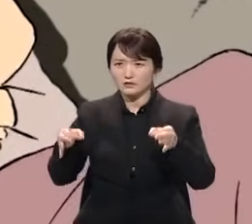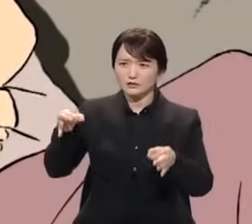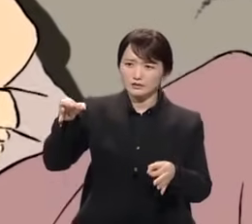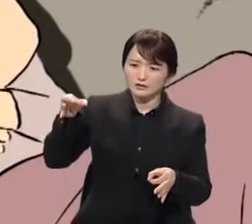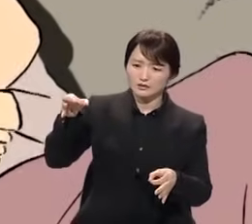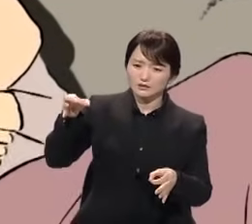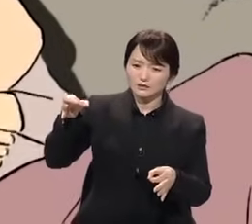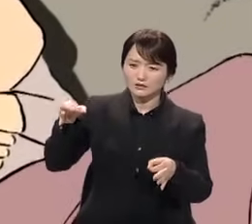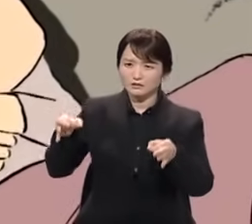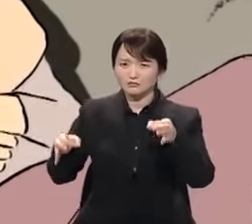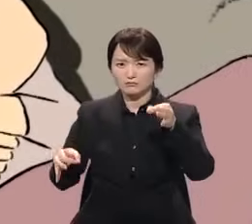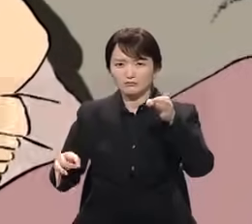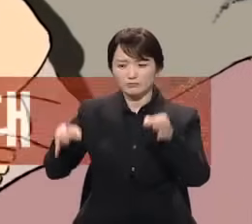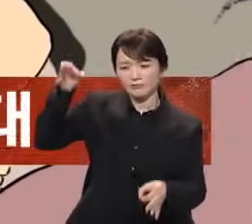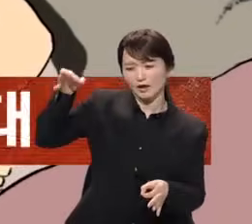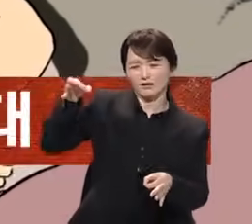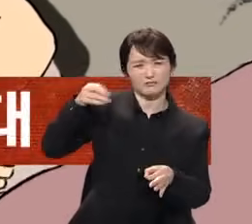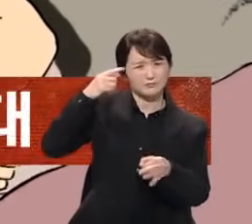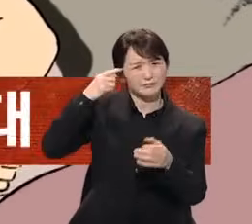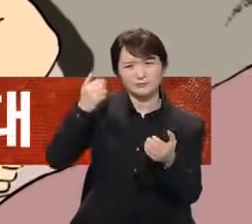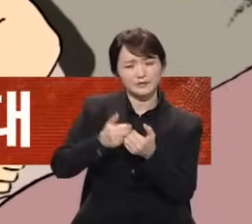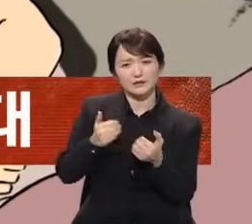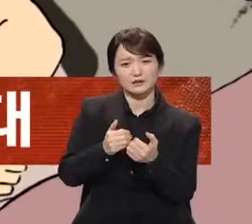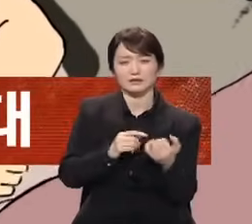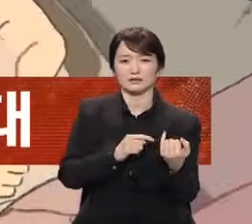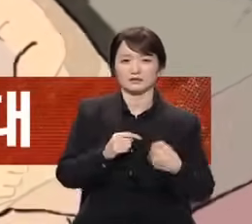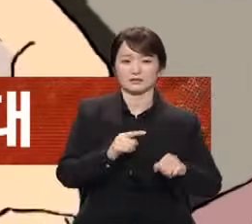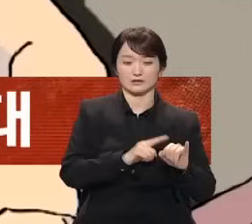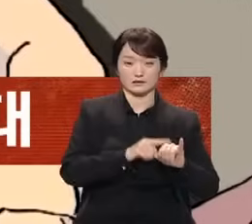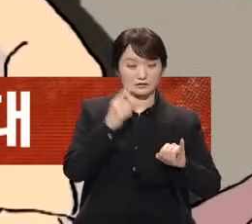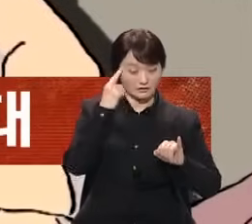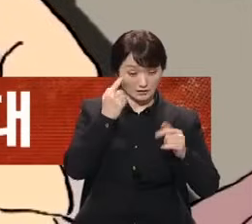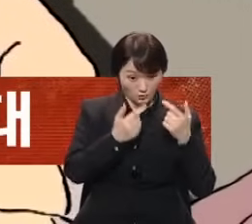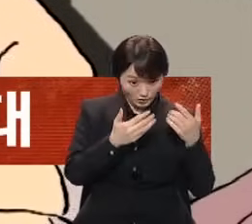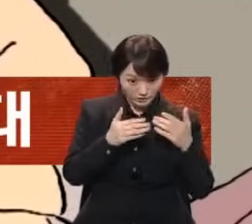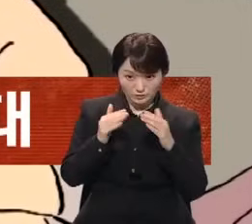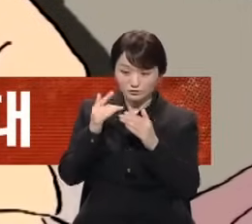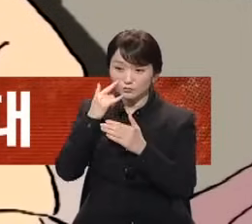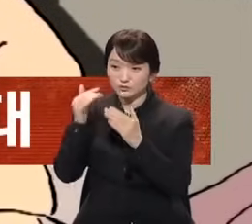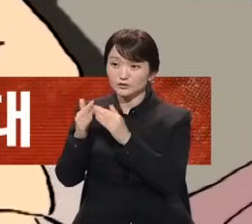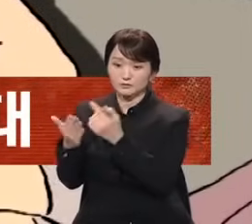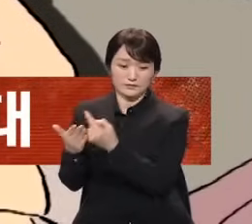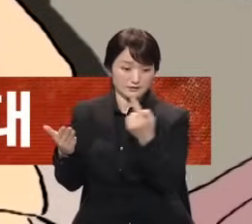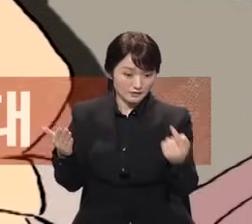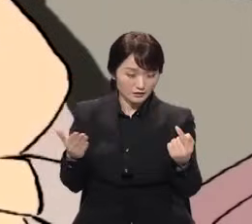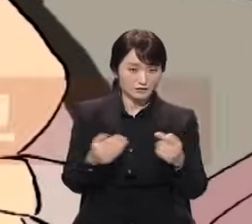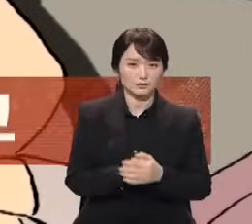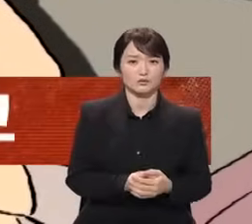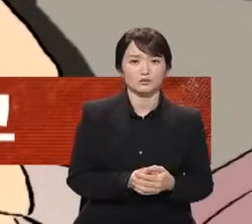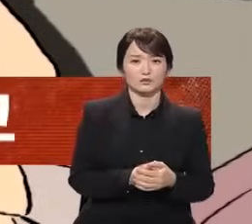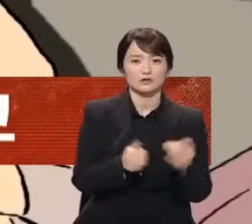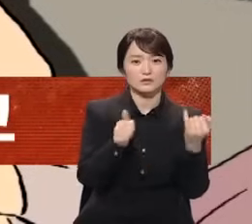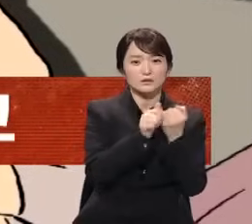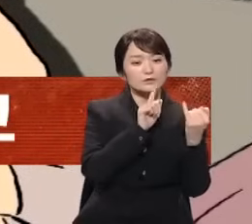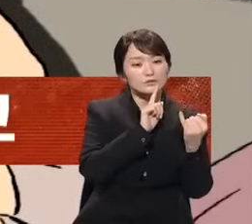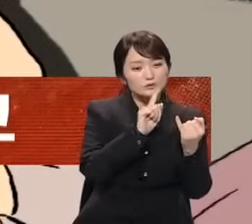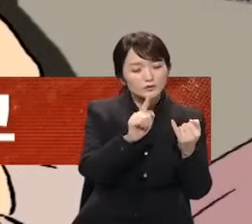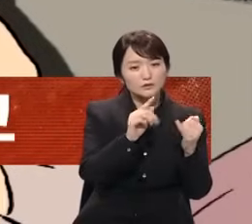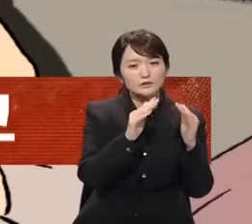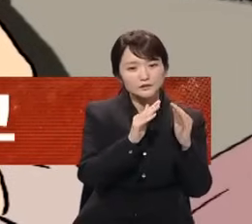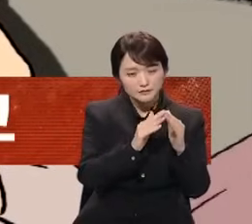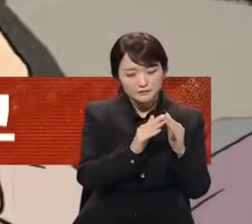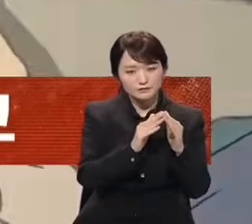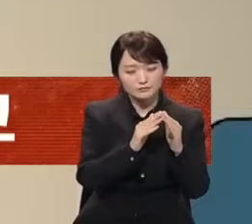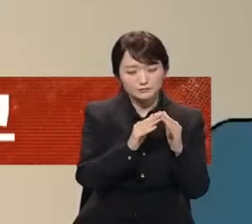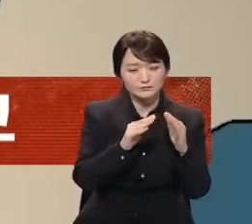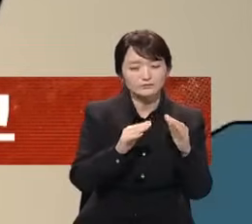싫어하고 반대를 하신 겁니다. 그럼에도 사연자는 확고해서요, 부모님 집에서 나와서 혼인신고만 하고 살림을 차렸고 결국 양가로부터도